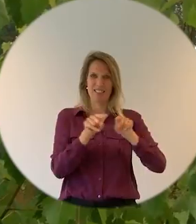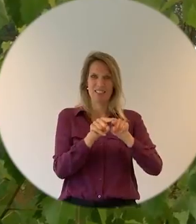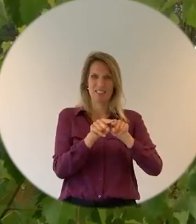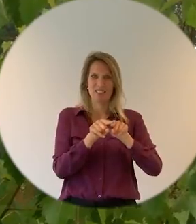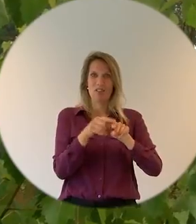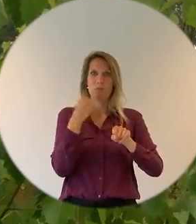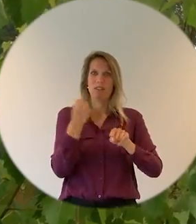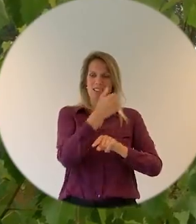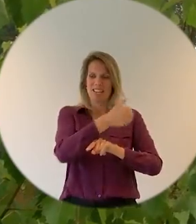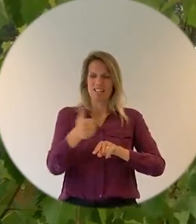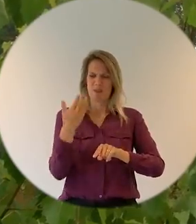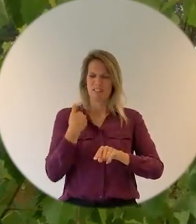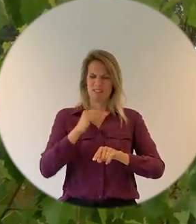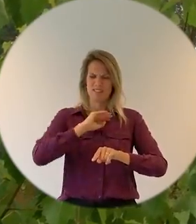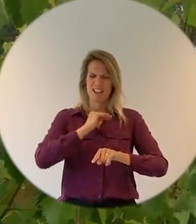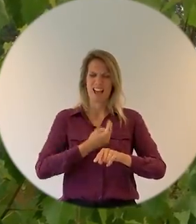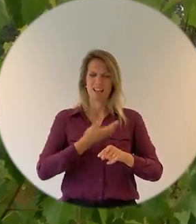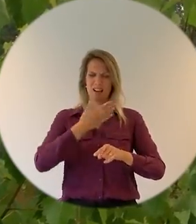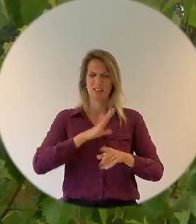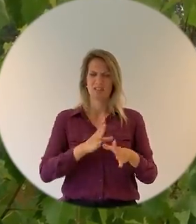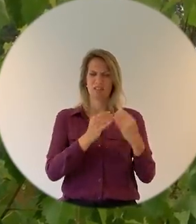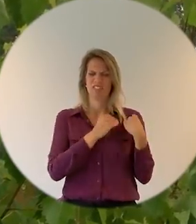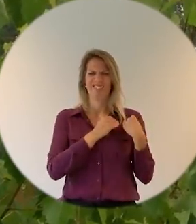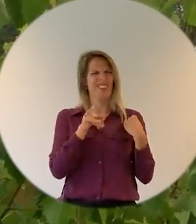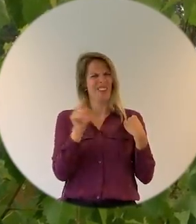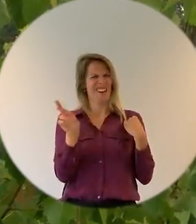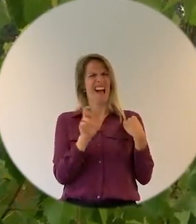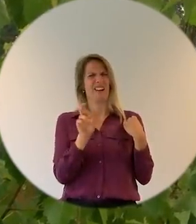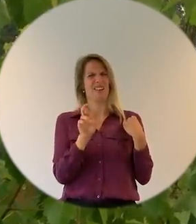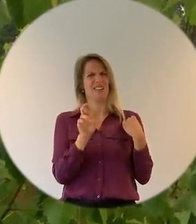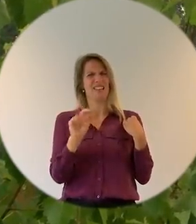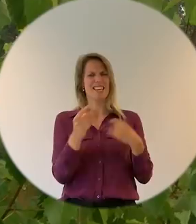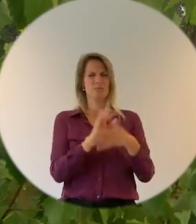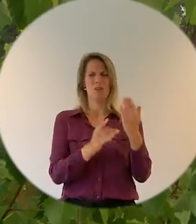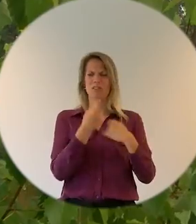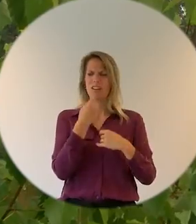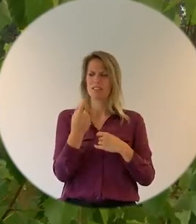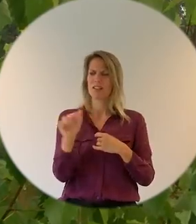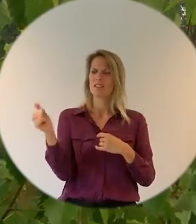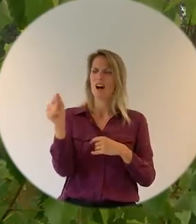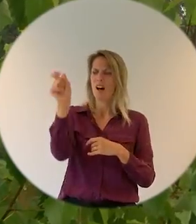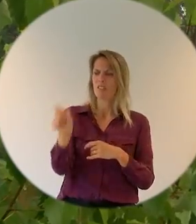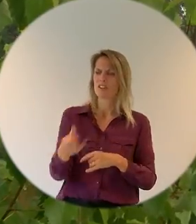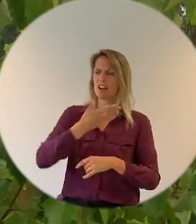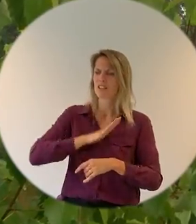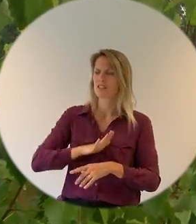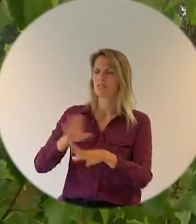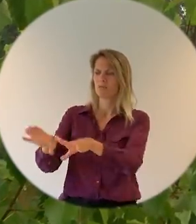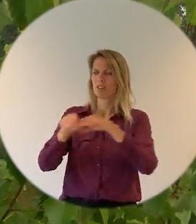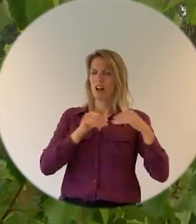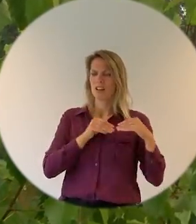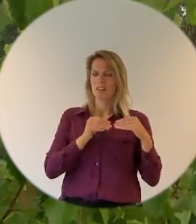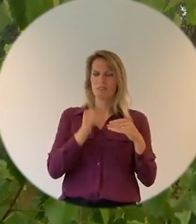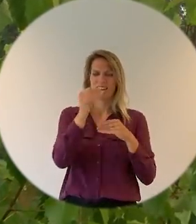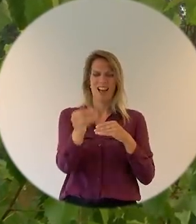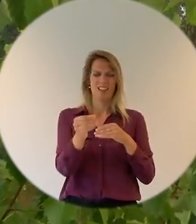gek. Eerst vertelt Paulus, draag de lasten van de ander. En dan zegt hij, ja, je moet je eigen lasten